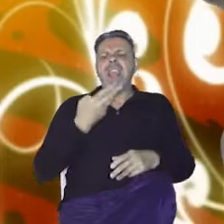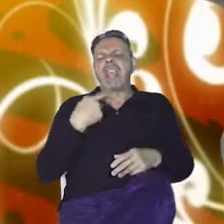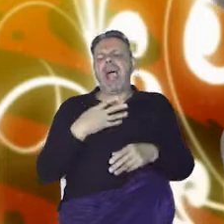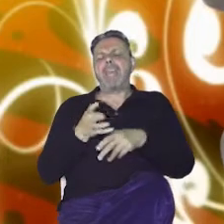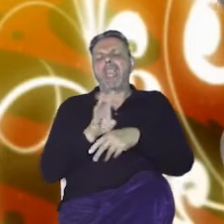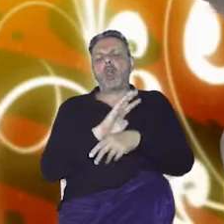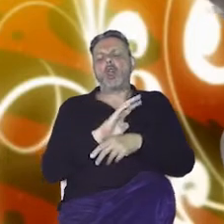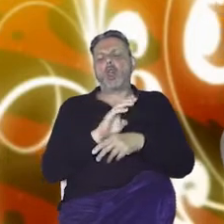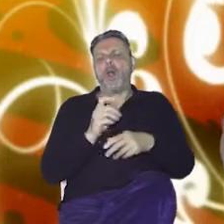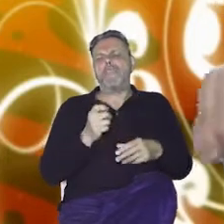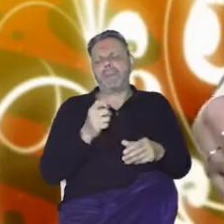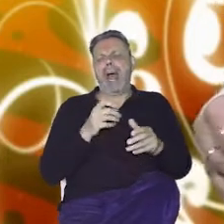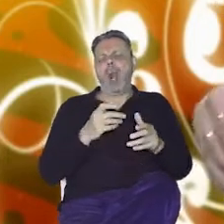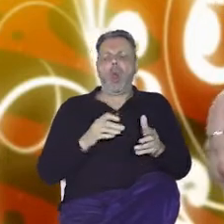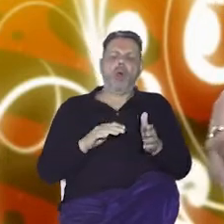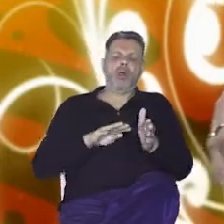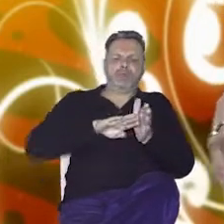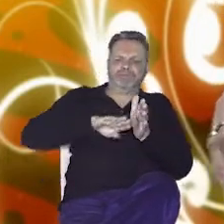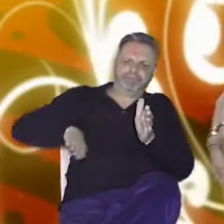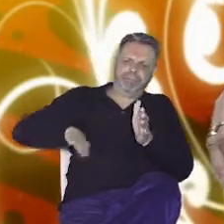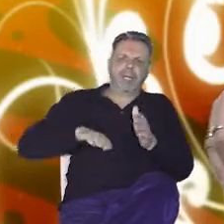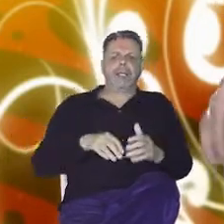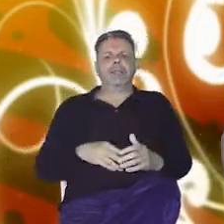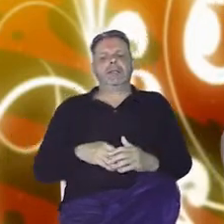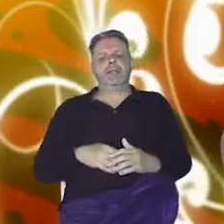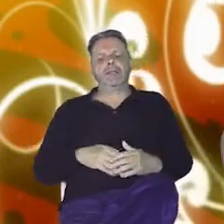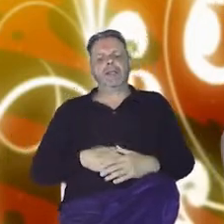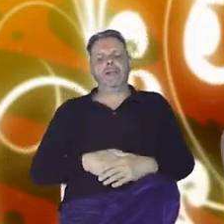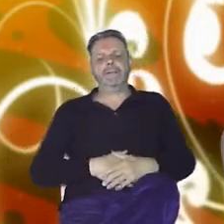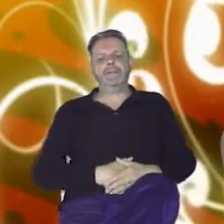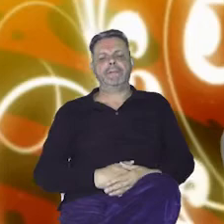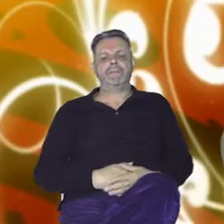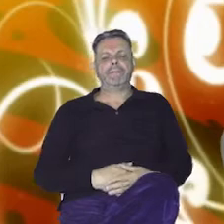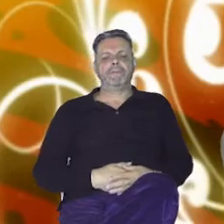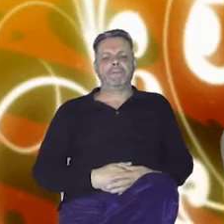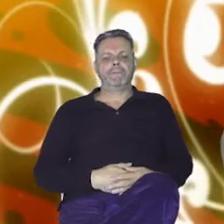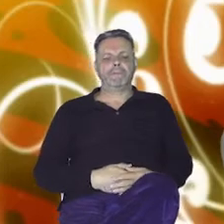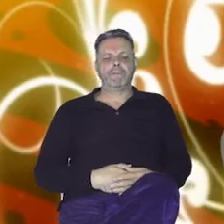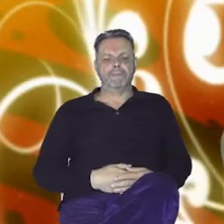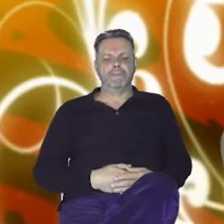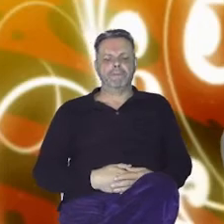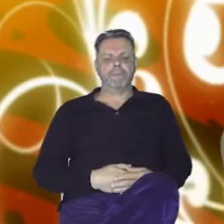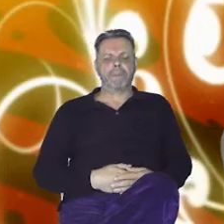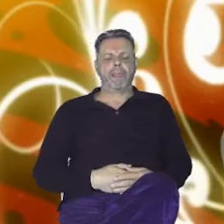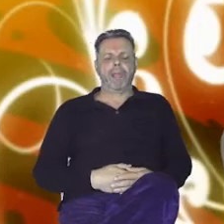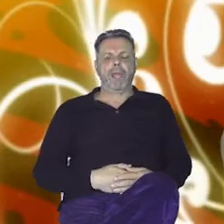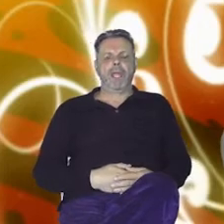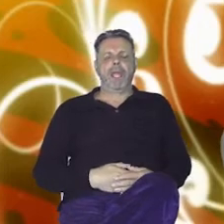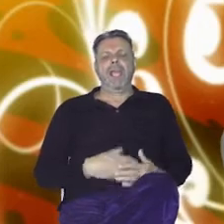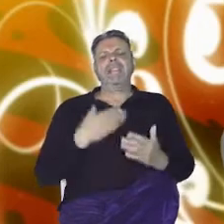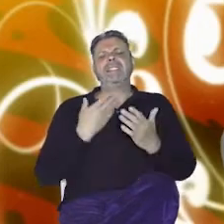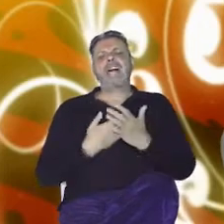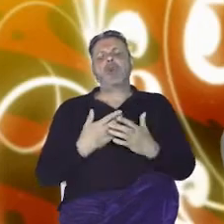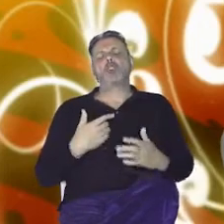se slažete i vi, gospođo Dajčić, i vi, gospođo Galić, stavila bi je sad malo u pozadinu. Zašto? Zato što smo